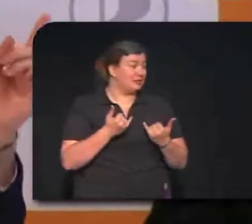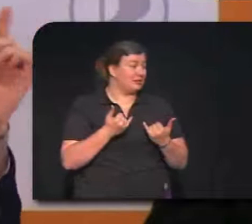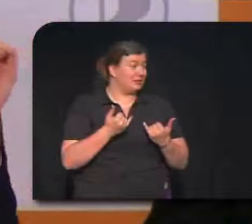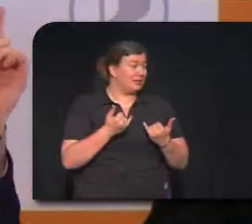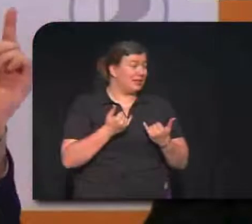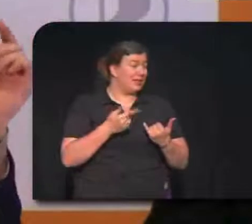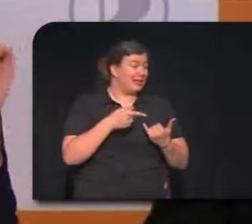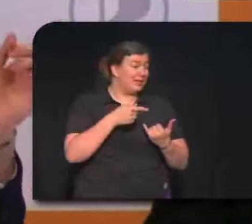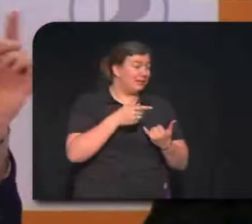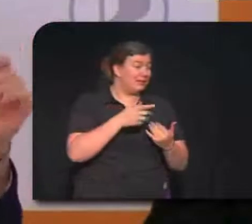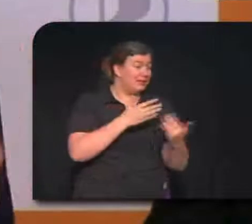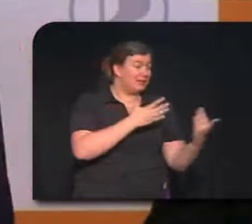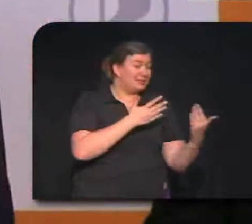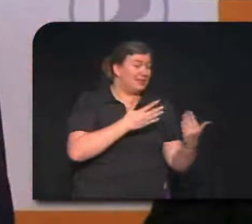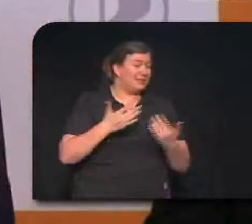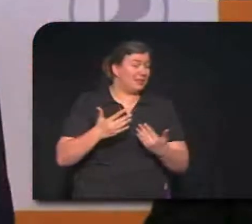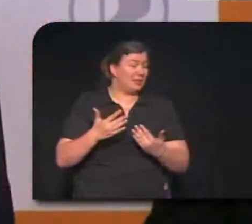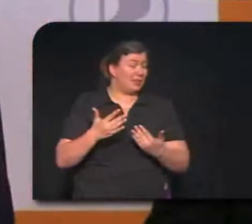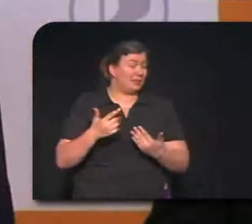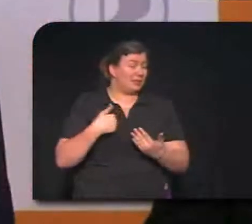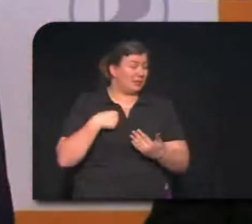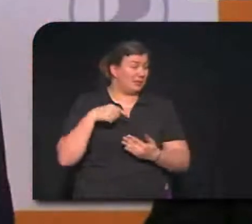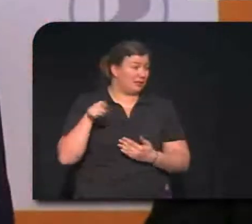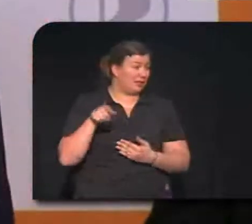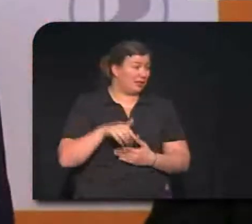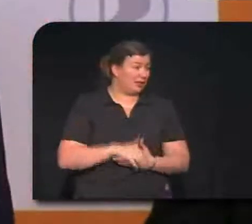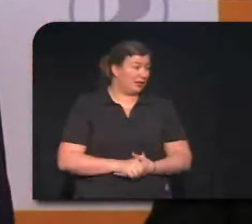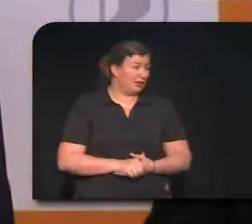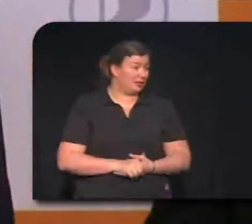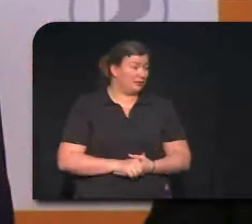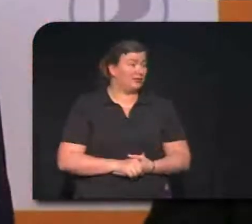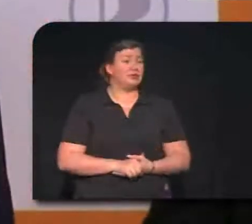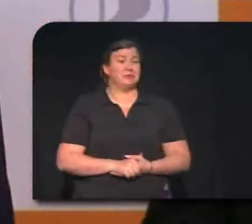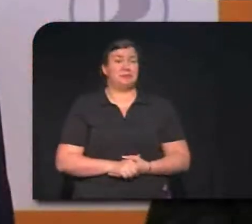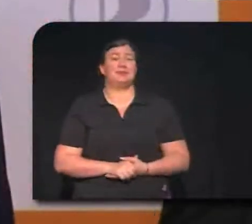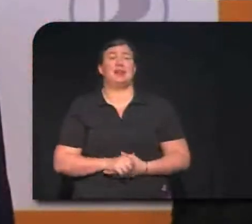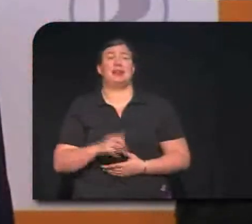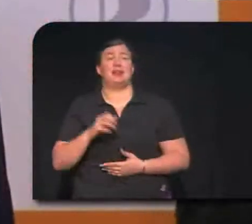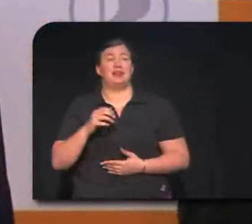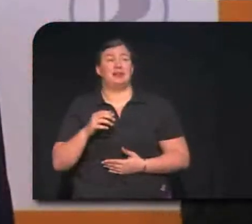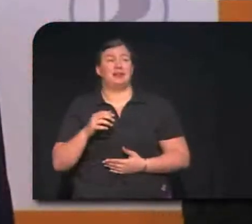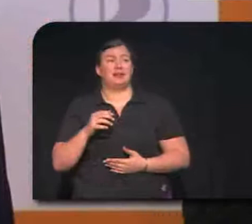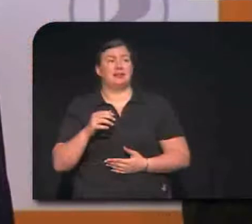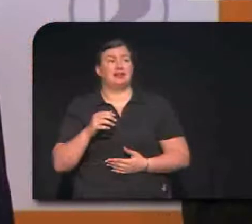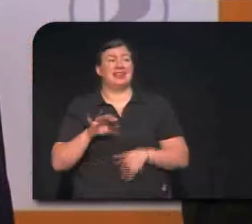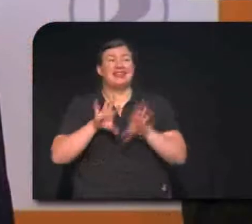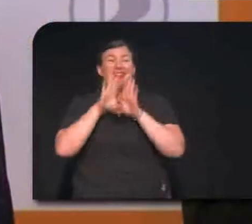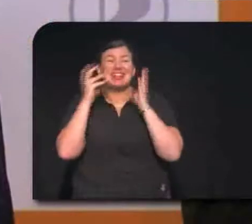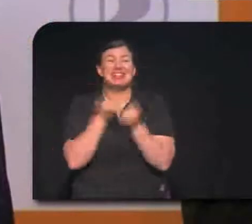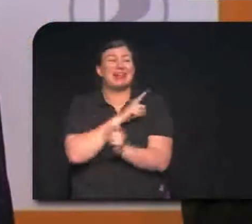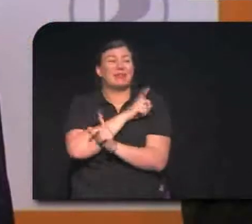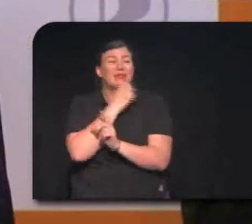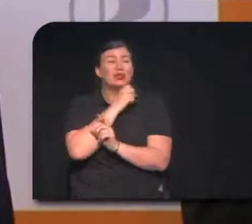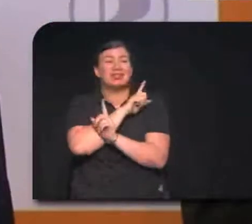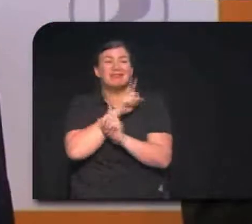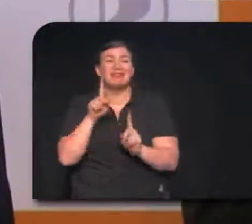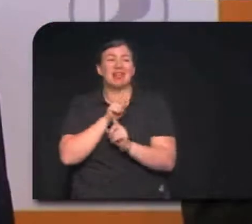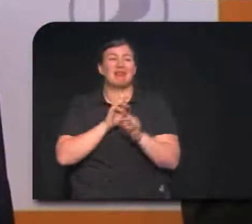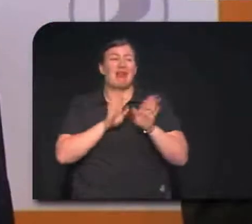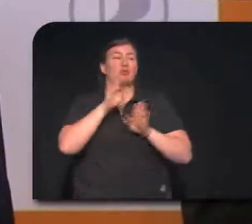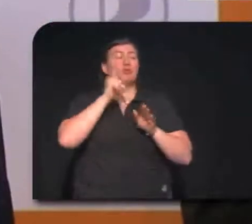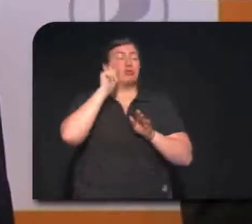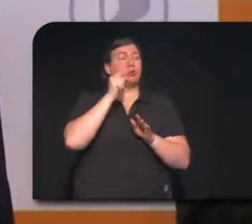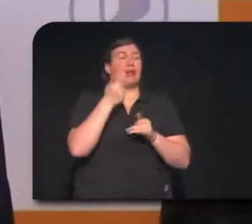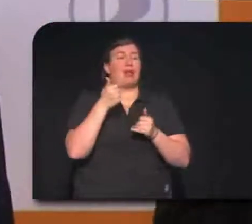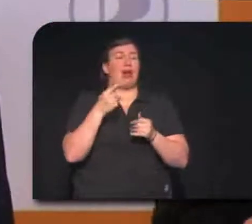explizit empfohlen hat nicht zu tun und bitte jetzt die lilanenkarten wenn ihr einfach nicht gesamt abstimmen wollt das hieße wir würden über die einzelnen Module